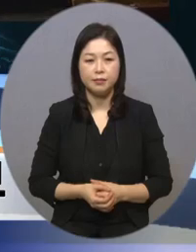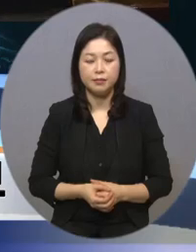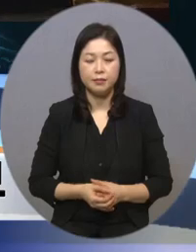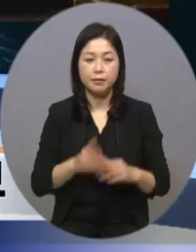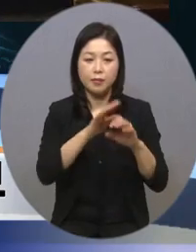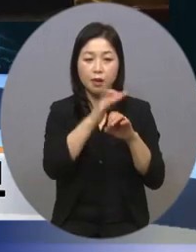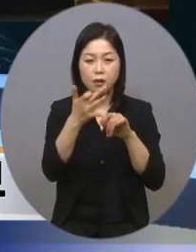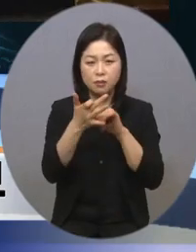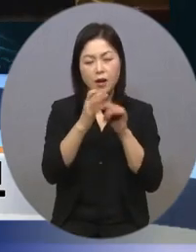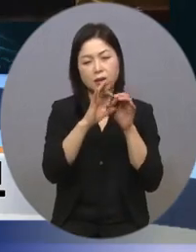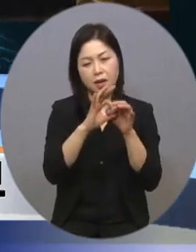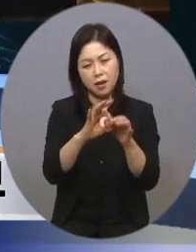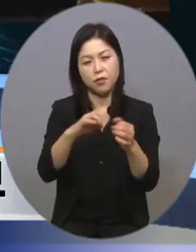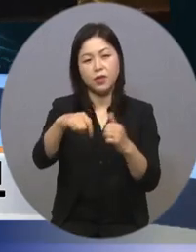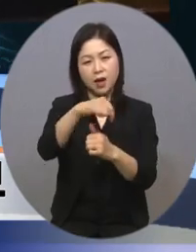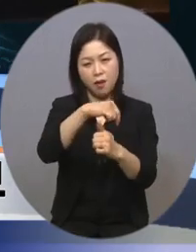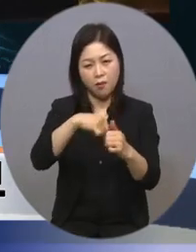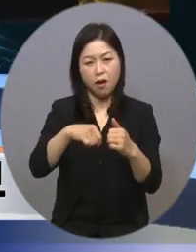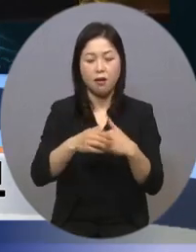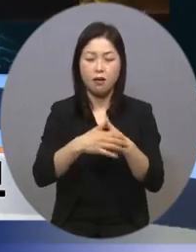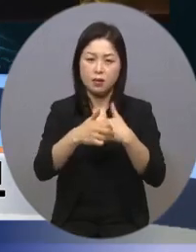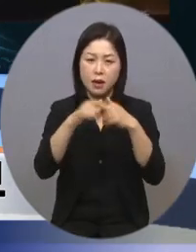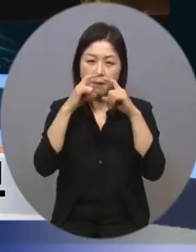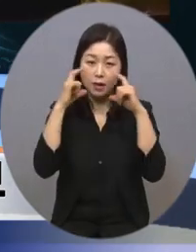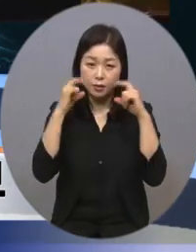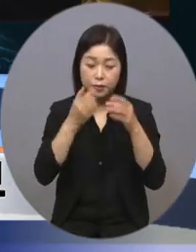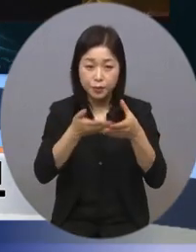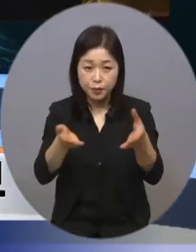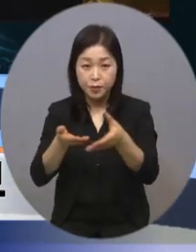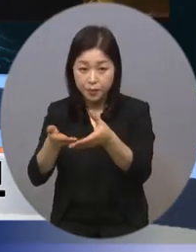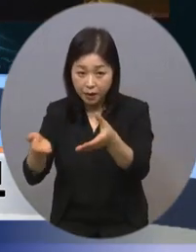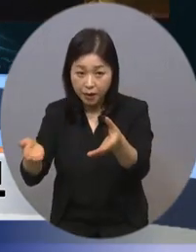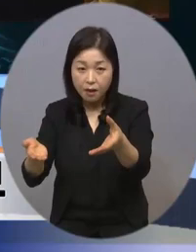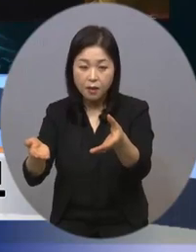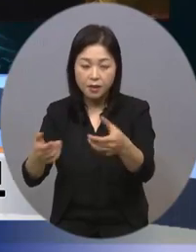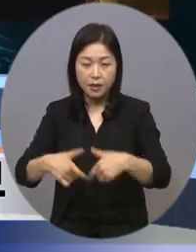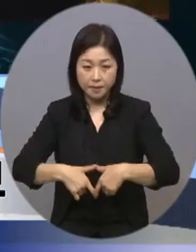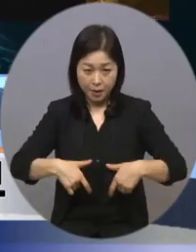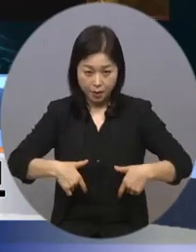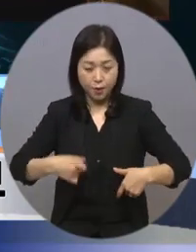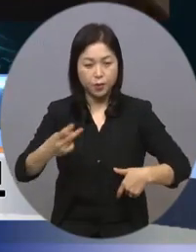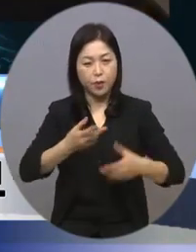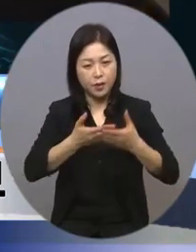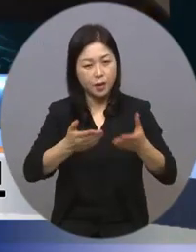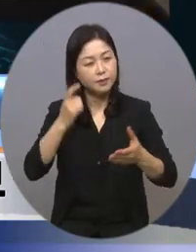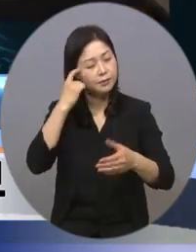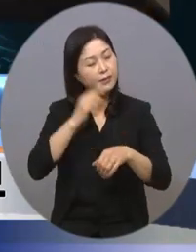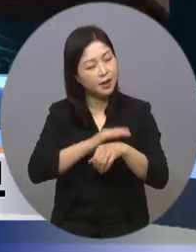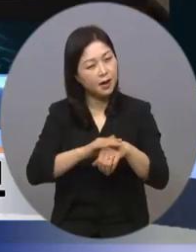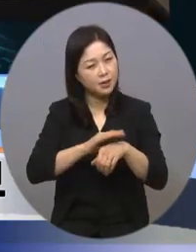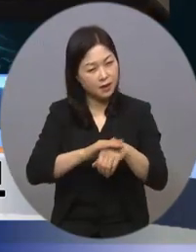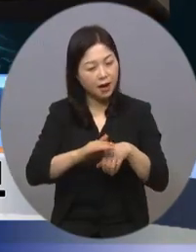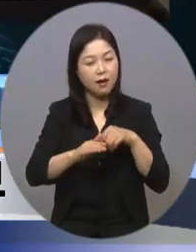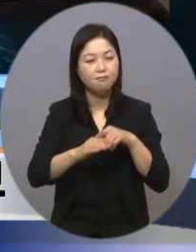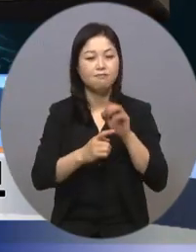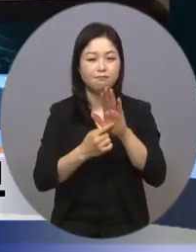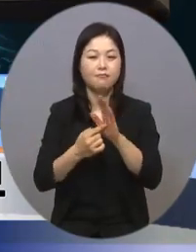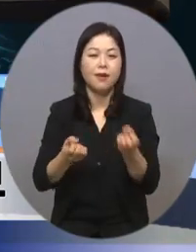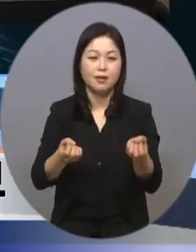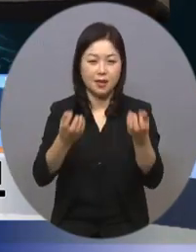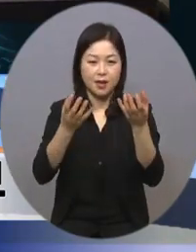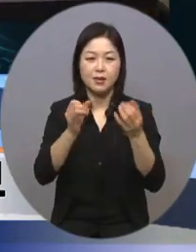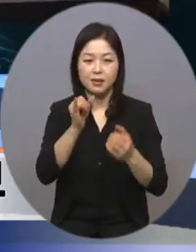그런 알구 가 지속되는 상황 속에서 의료용 마스크 기부를 통해 배려와 나눔 정신을 전하는 자리가 마련됐습니다